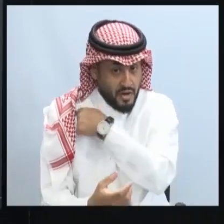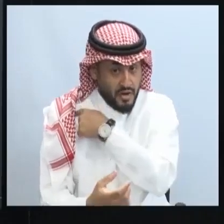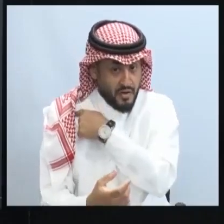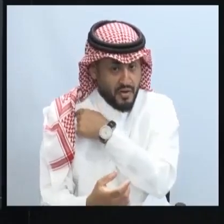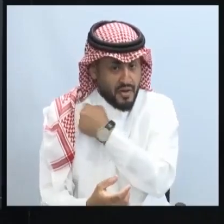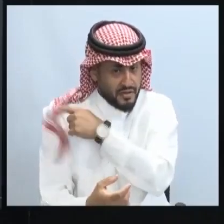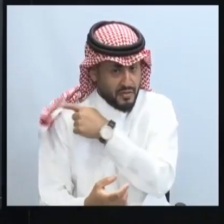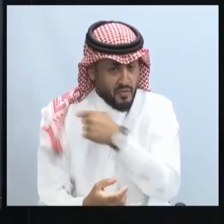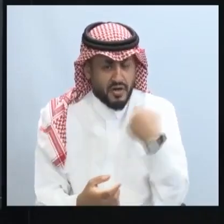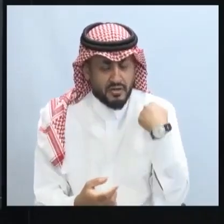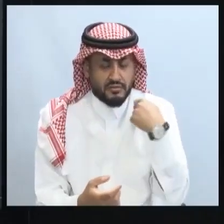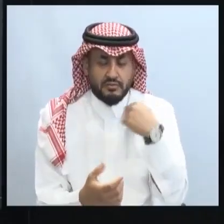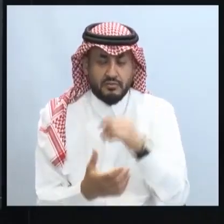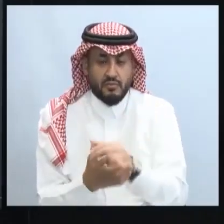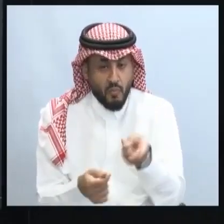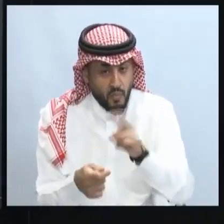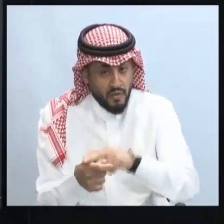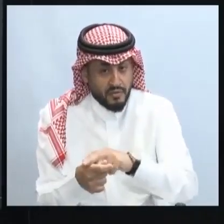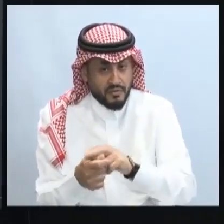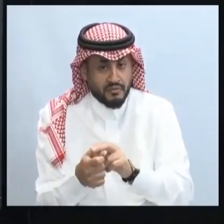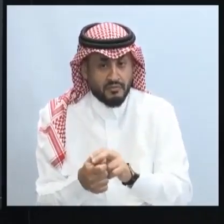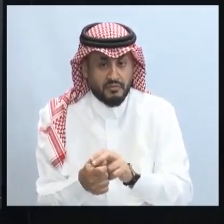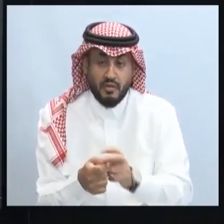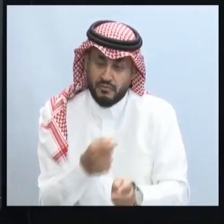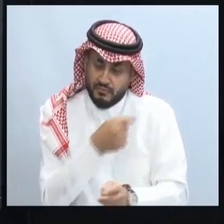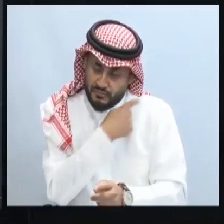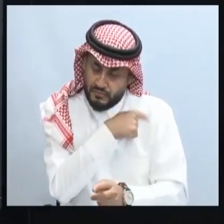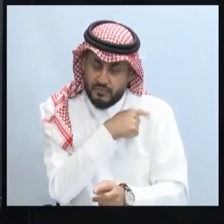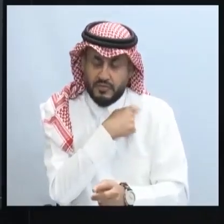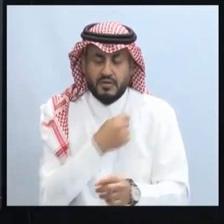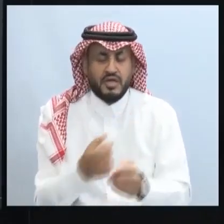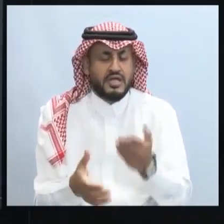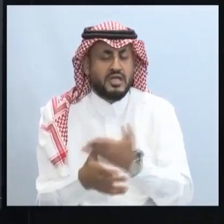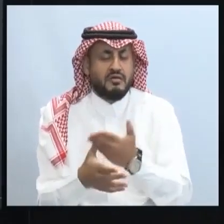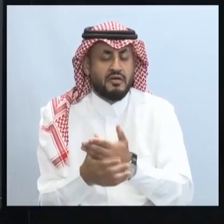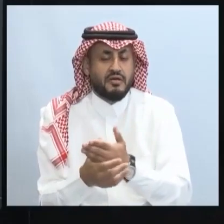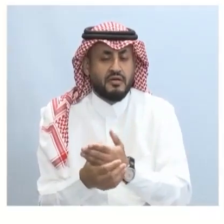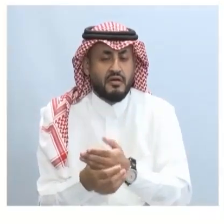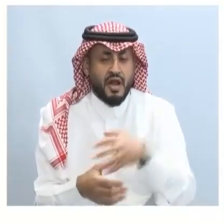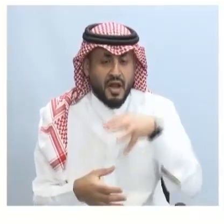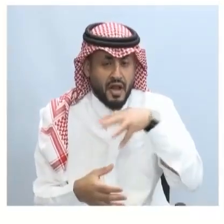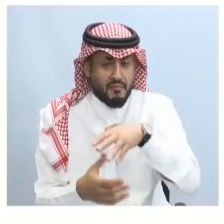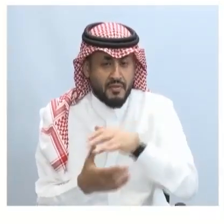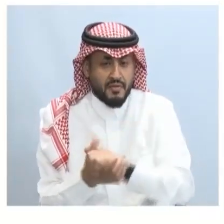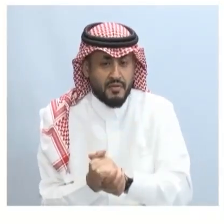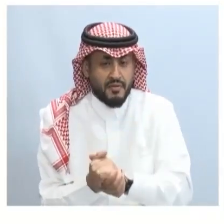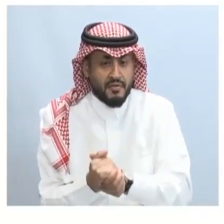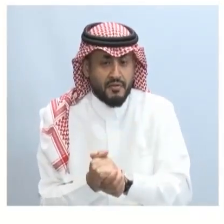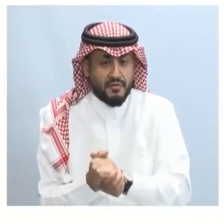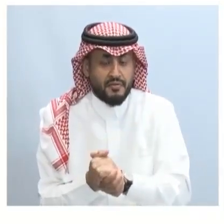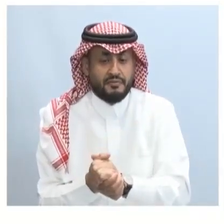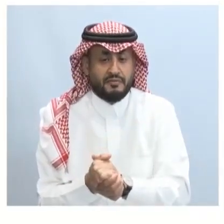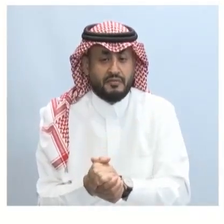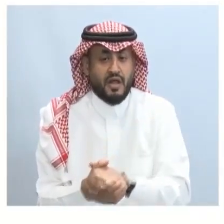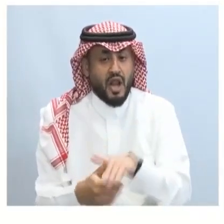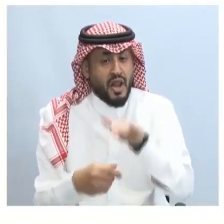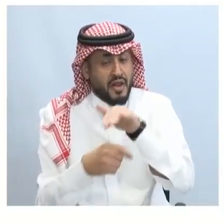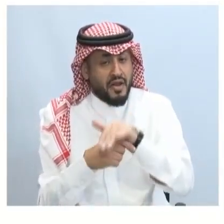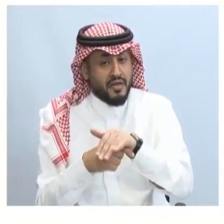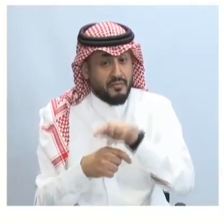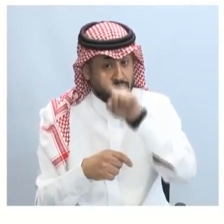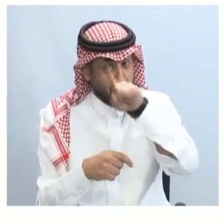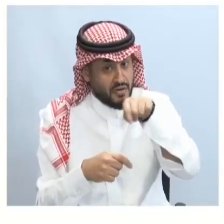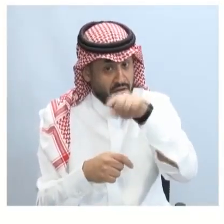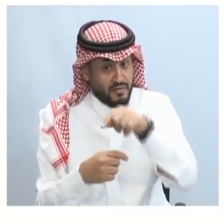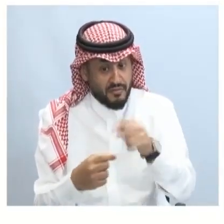تاتيه السيئات احسنتم سيئات لان النبي صلى الله عليه وسلم اخبر ان هذا اساء